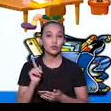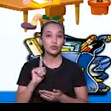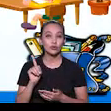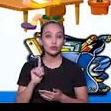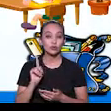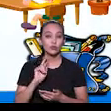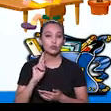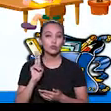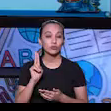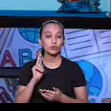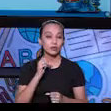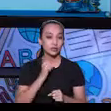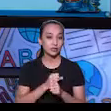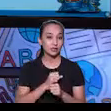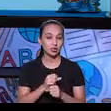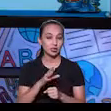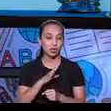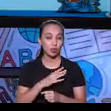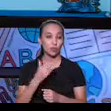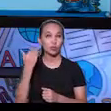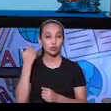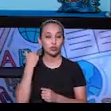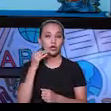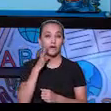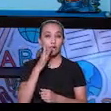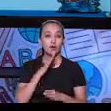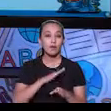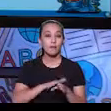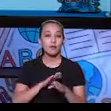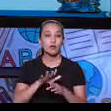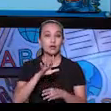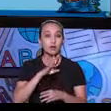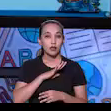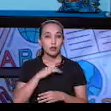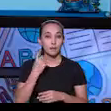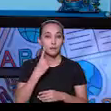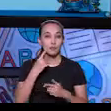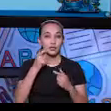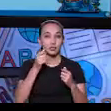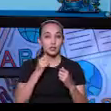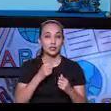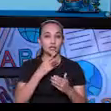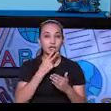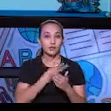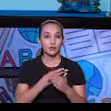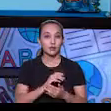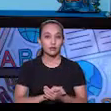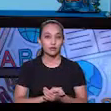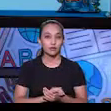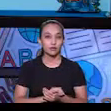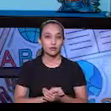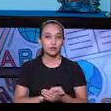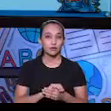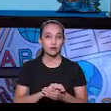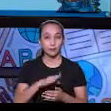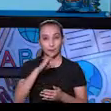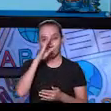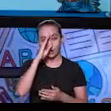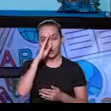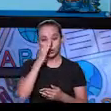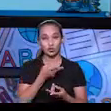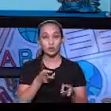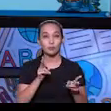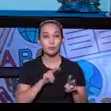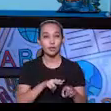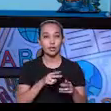что сделал, уже совершил. Ну-ка смотрим на первый рисунок. Этот мальчик положил книгу. Так,